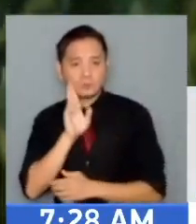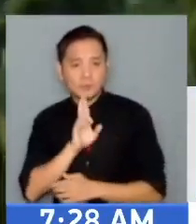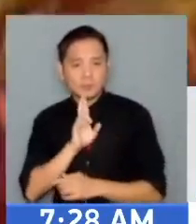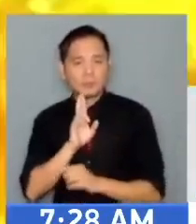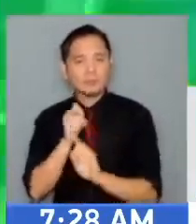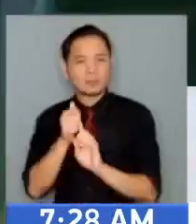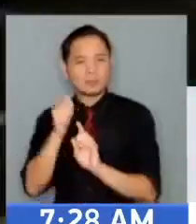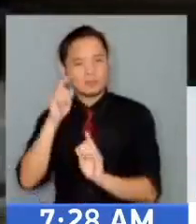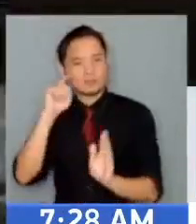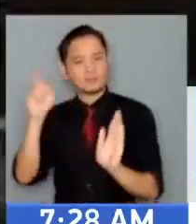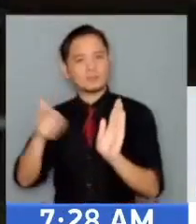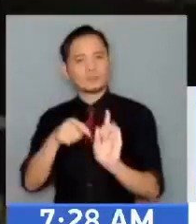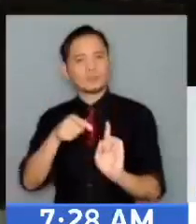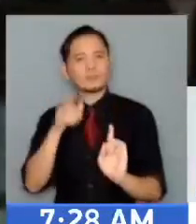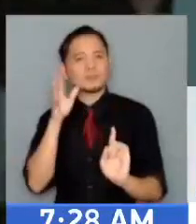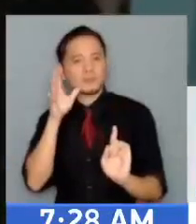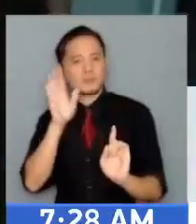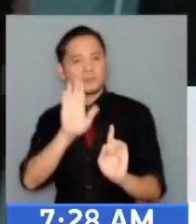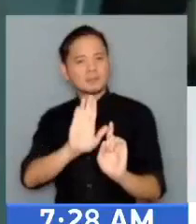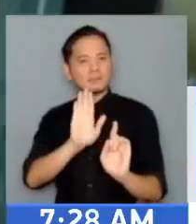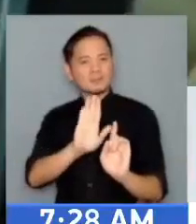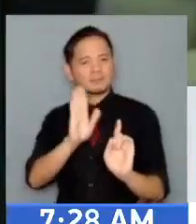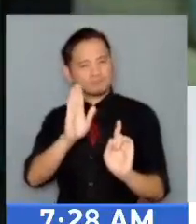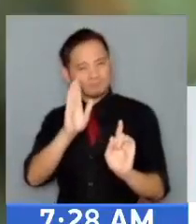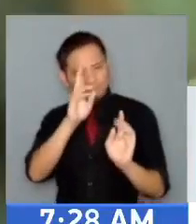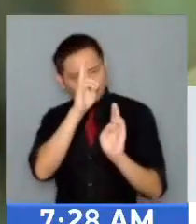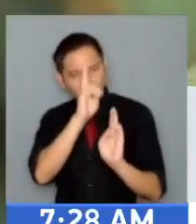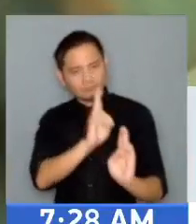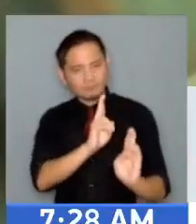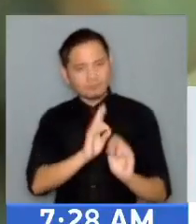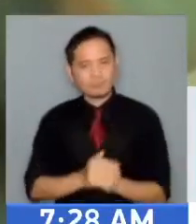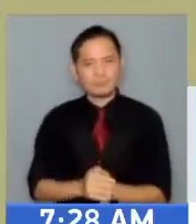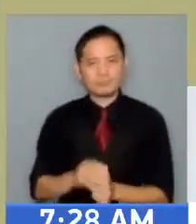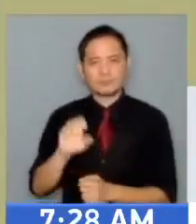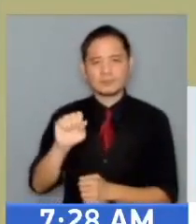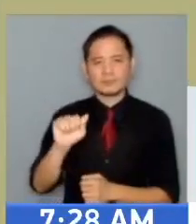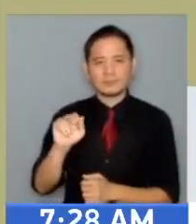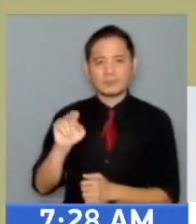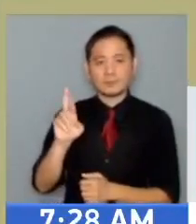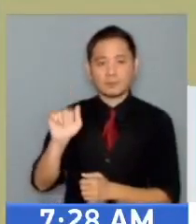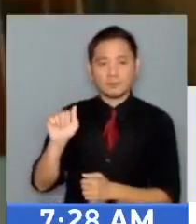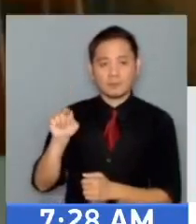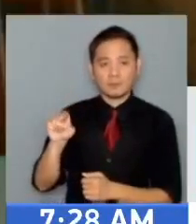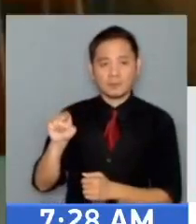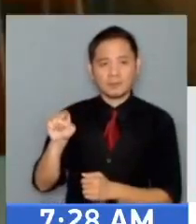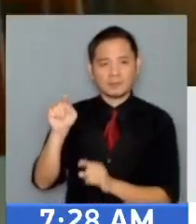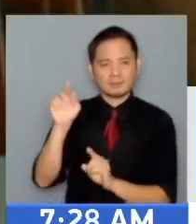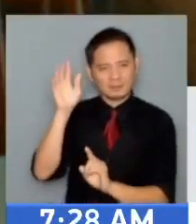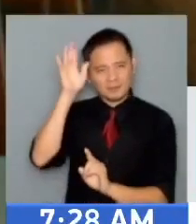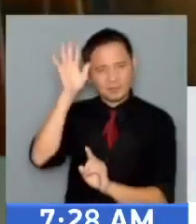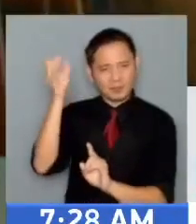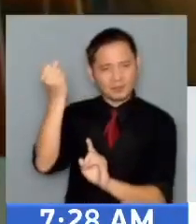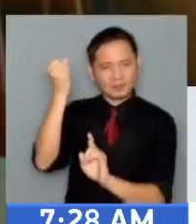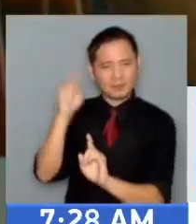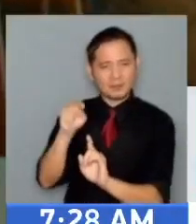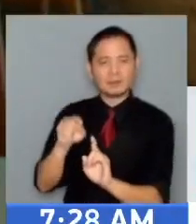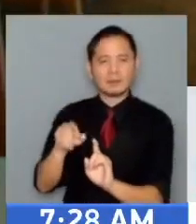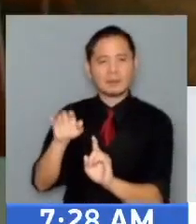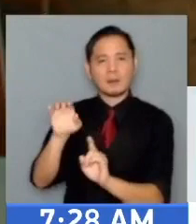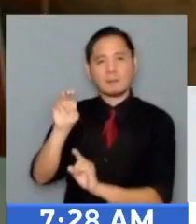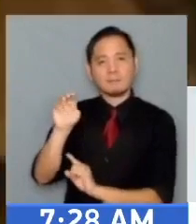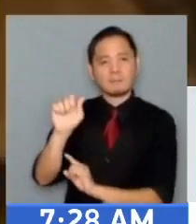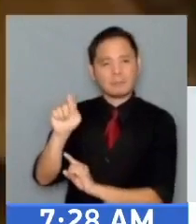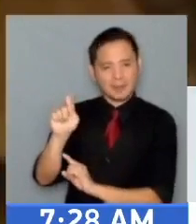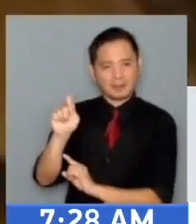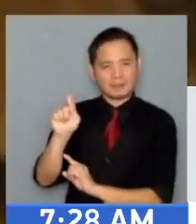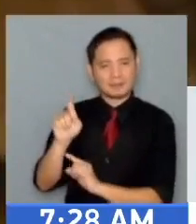ina. Sinuportahan ni si Sandra ng kanyang ama na si Matt, played by Richard Yap. Ang Unbreak My Heart